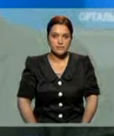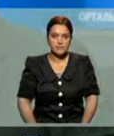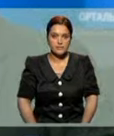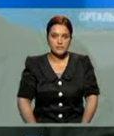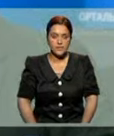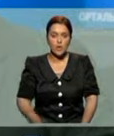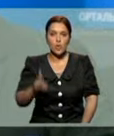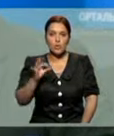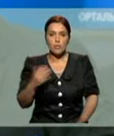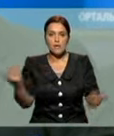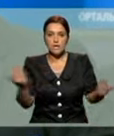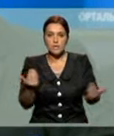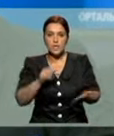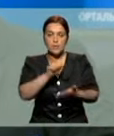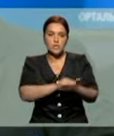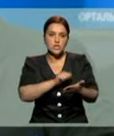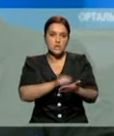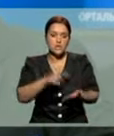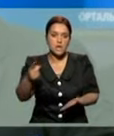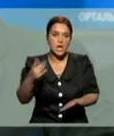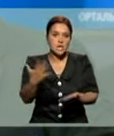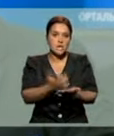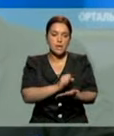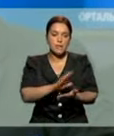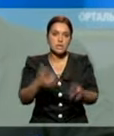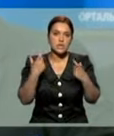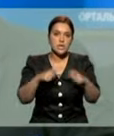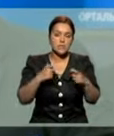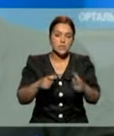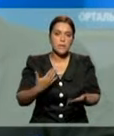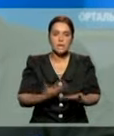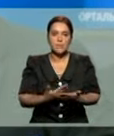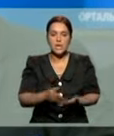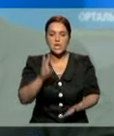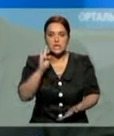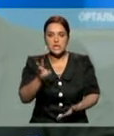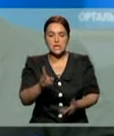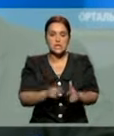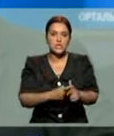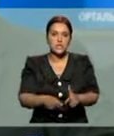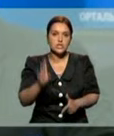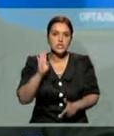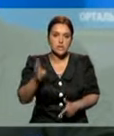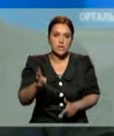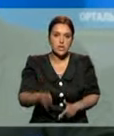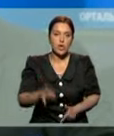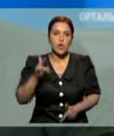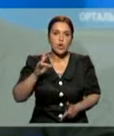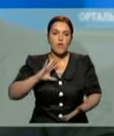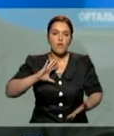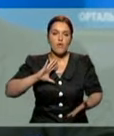по каким-то причинам он получил неудовлетворительную оценку, допустим, 3 или 4, то в